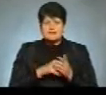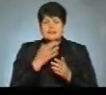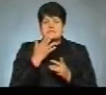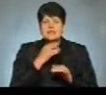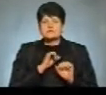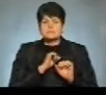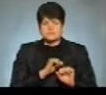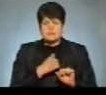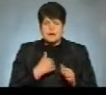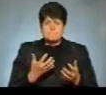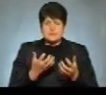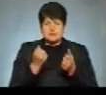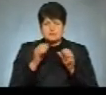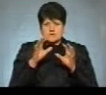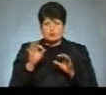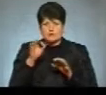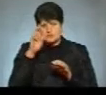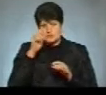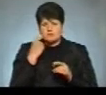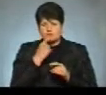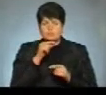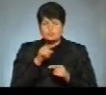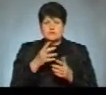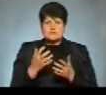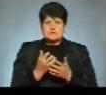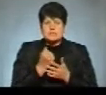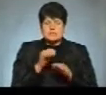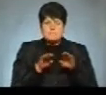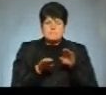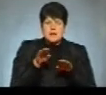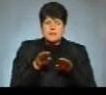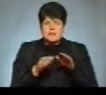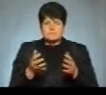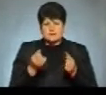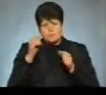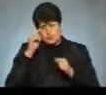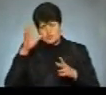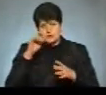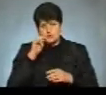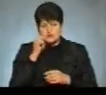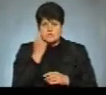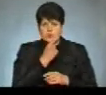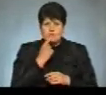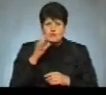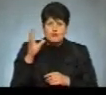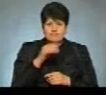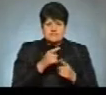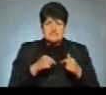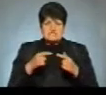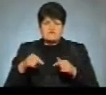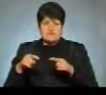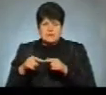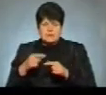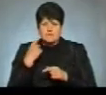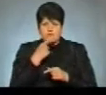безпеки. Я підтримую закон про державну мову, тому що в ньому знайдено баланс для підтримки і популяризації української мови в усіх її сферах.